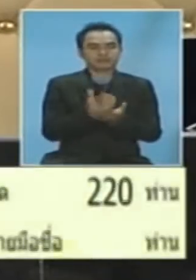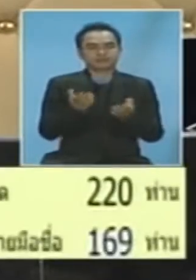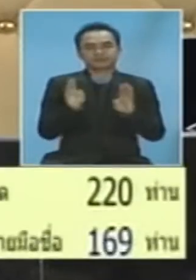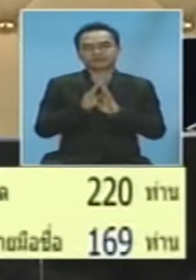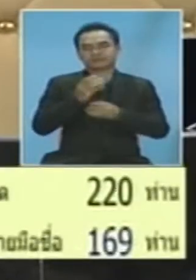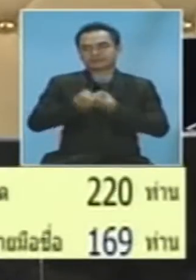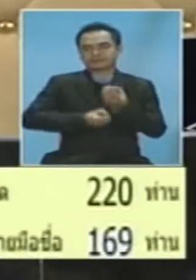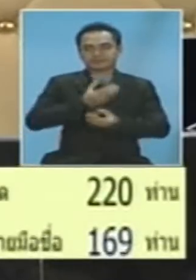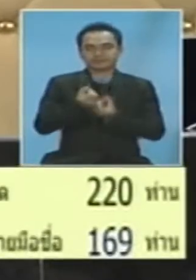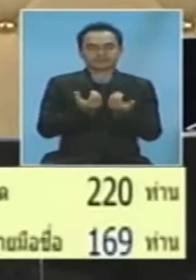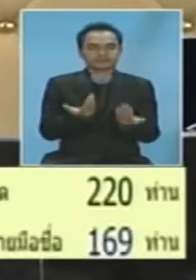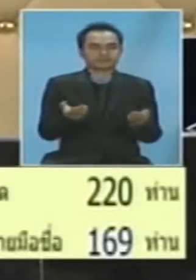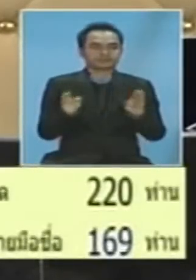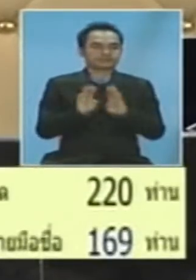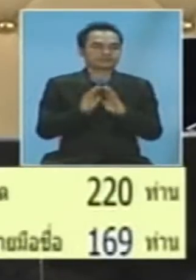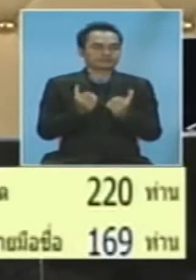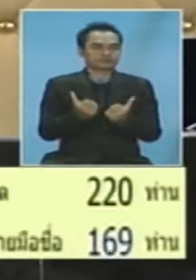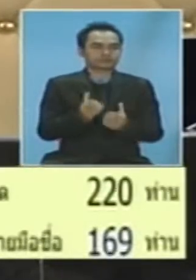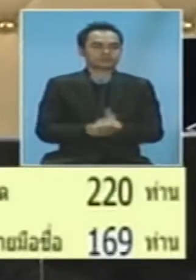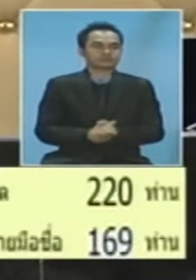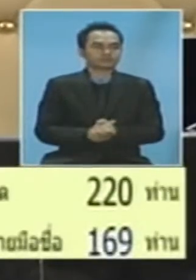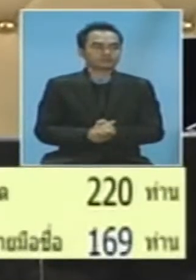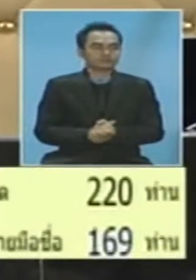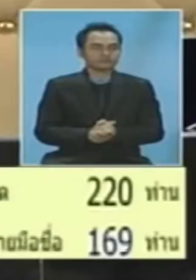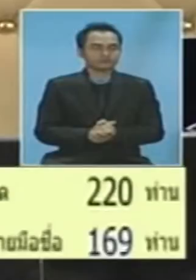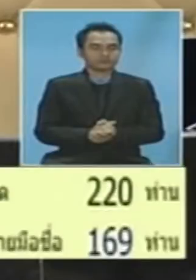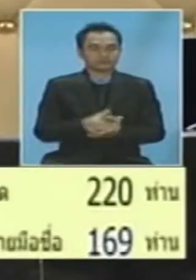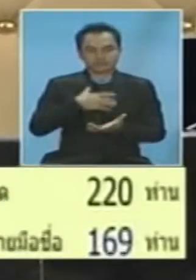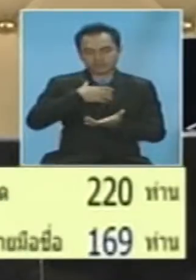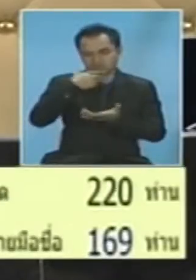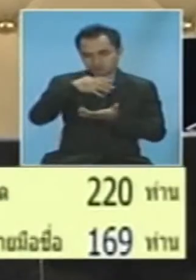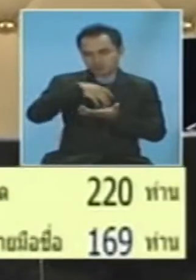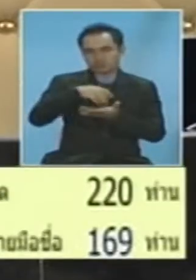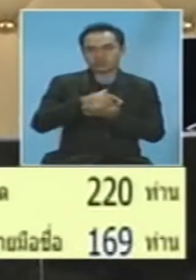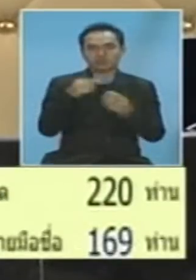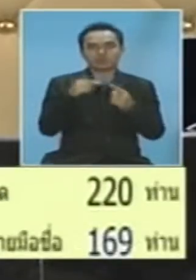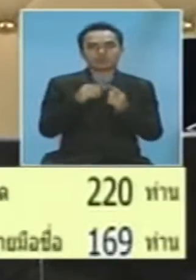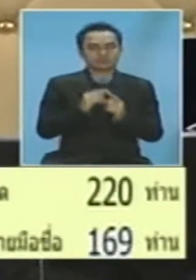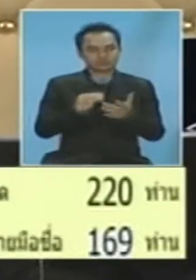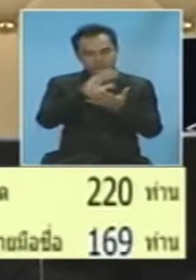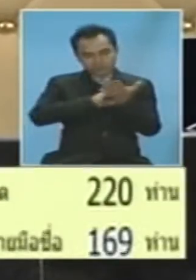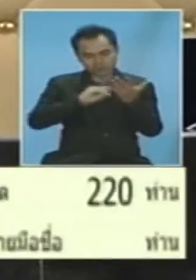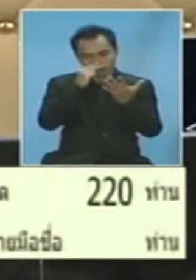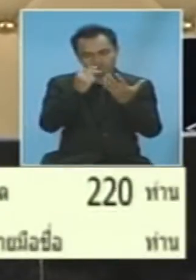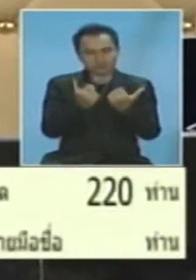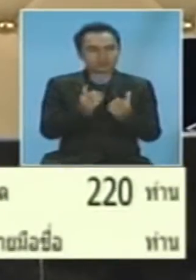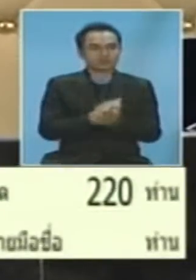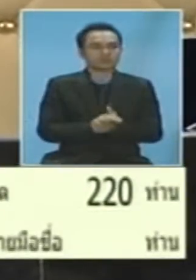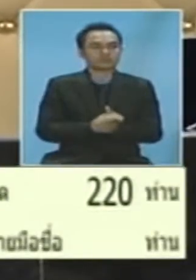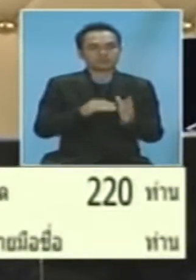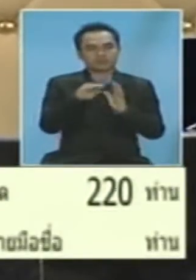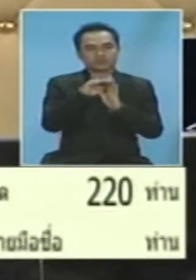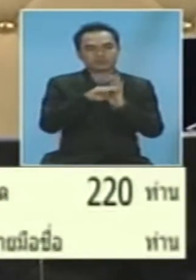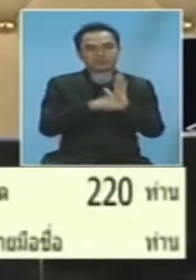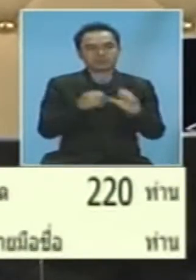ได้นะครับและได้อนุญาตให้เจ้าหน้าที่ของฝ่ายผู้กล่าวหาเข้ามาเตรียมการจัดท